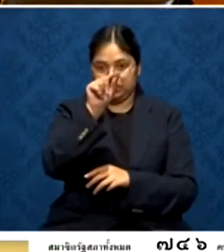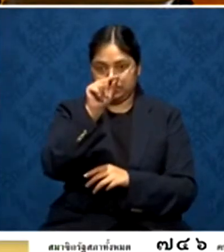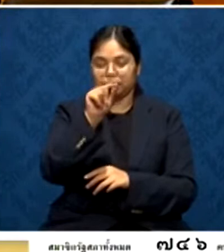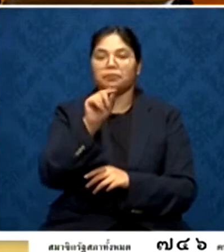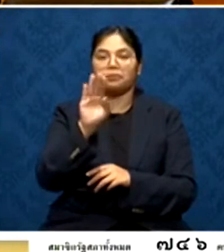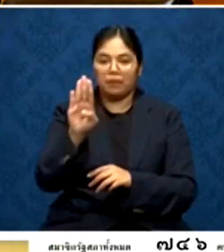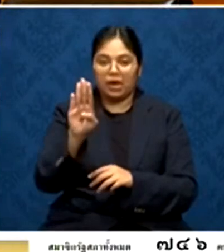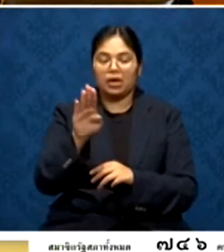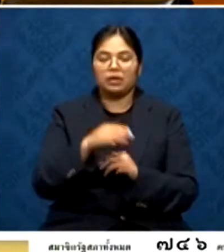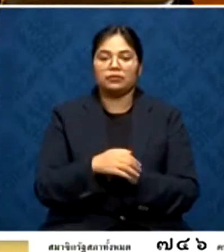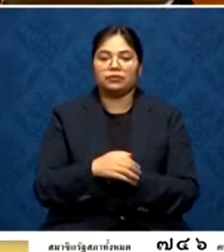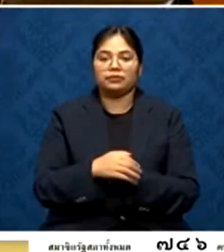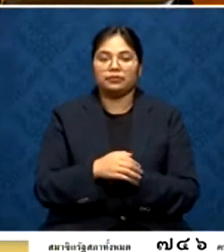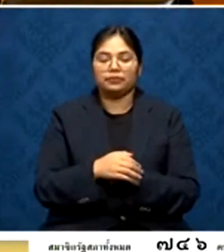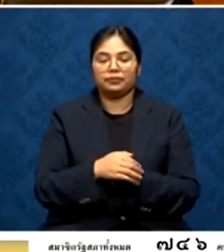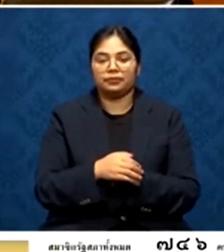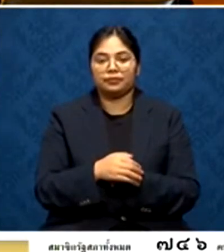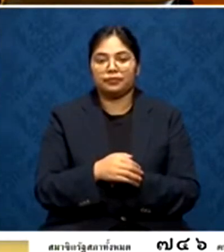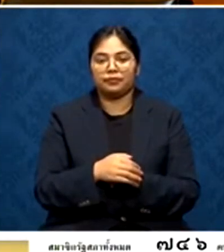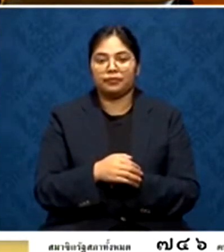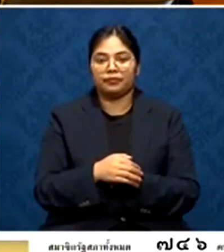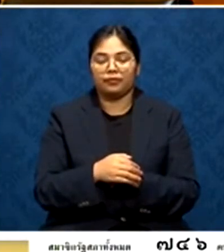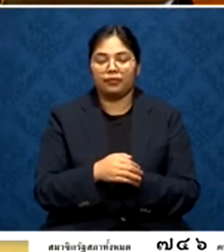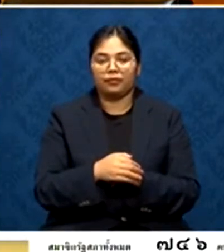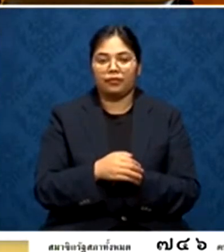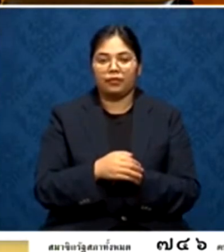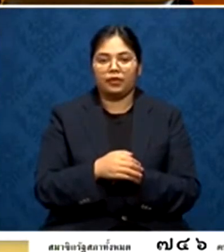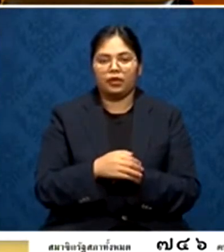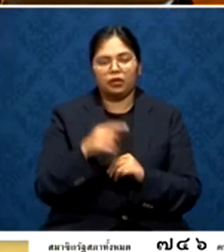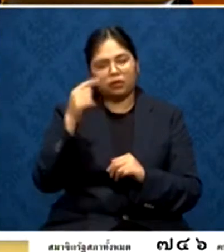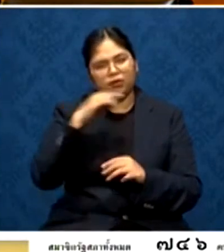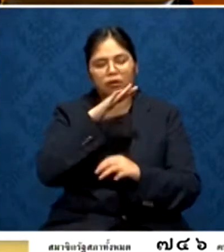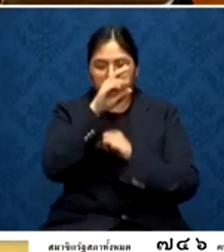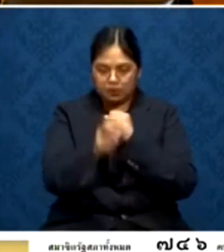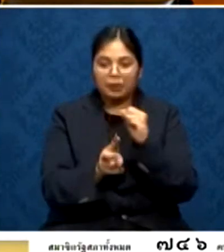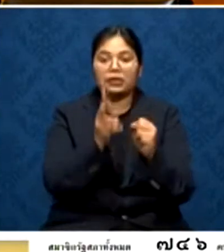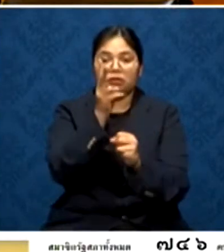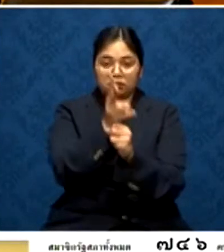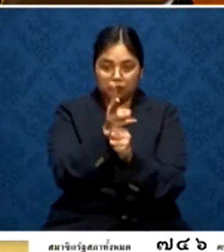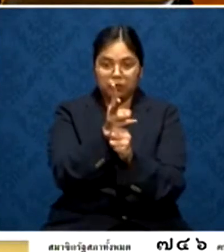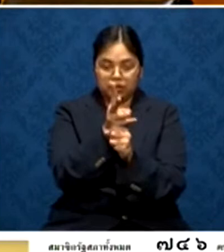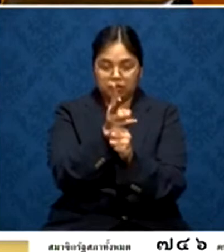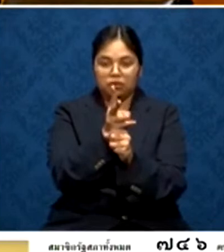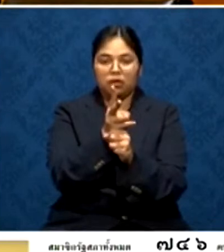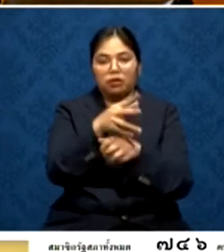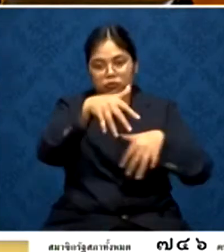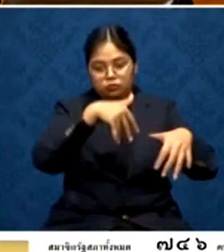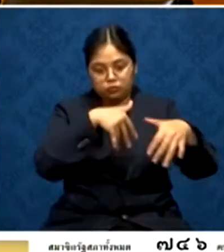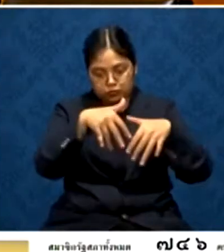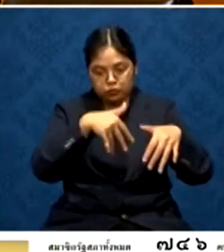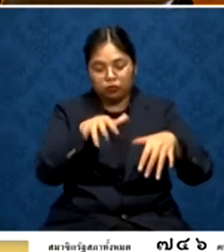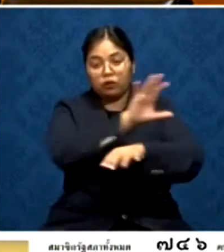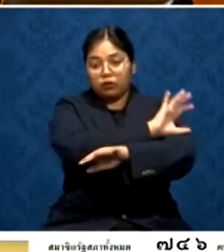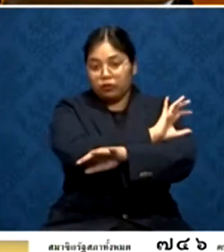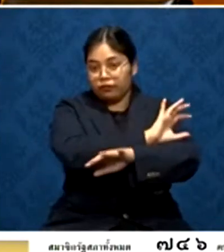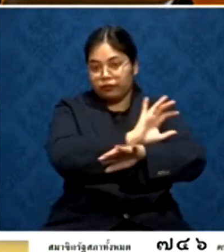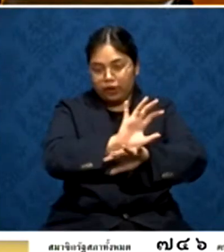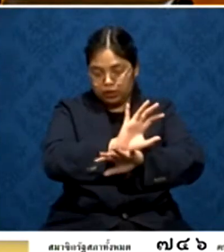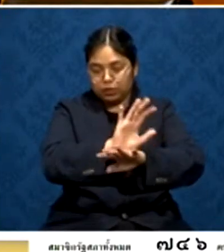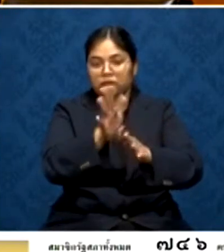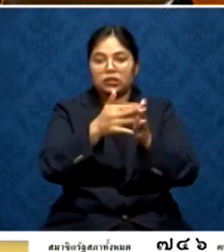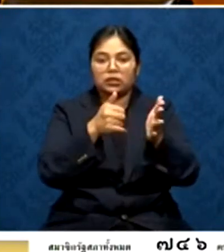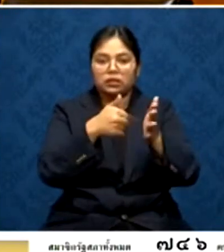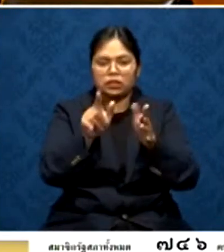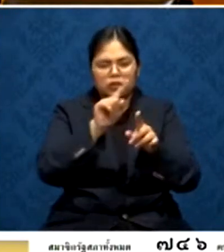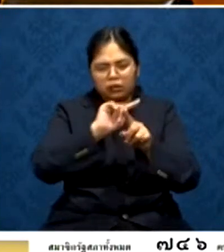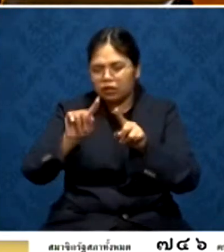ายและที่สำคัญนะครับภายในไม่เกิน2ปีพี่น้องจะได้ใช้รถไฟฟ้า